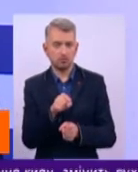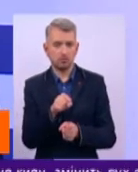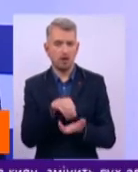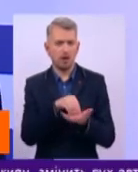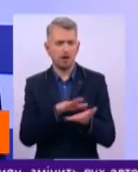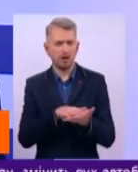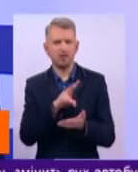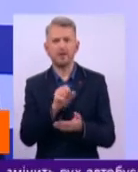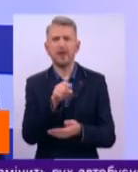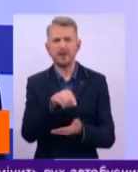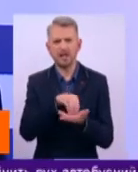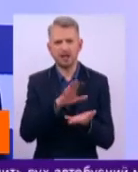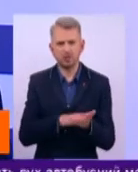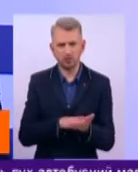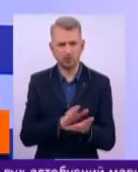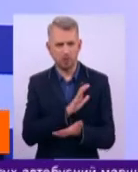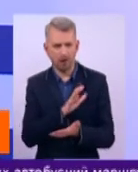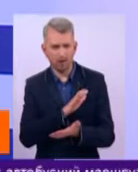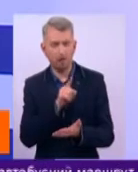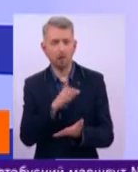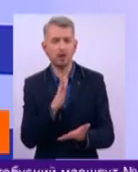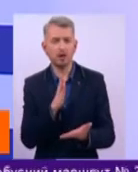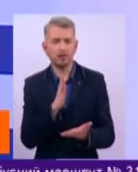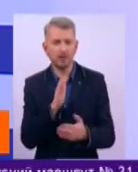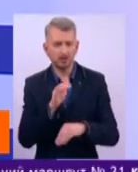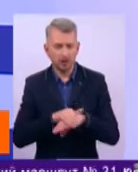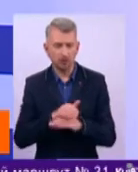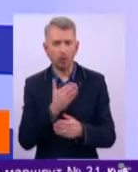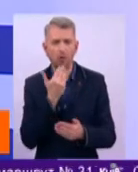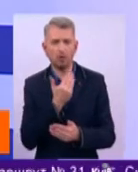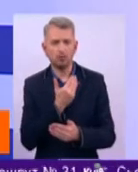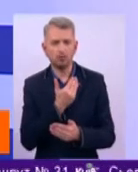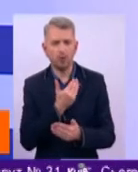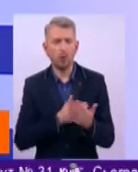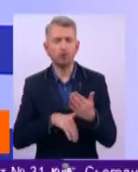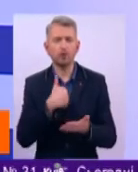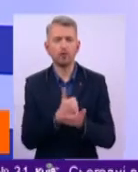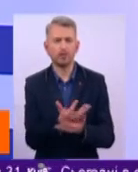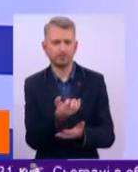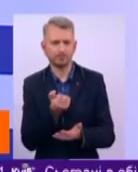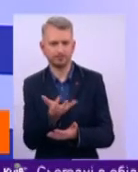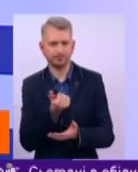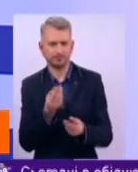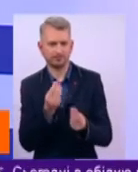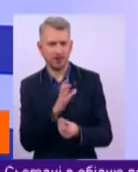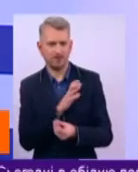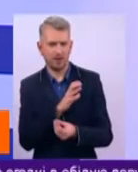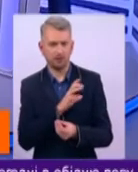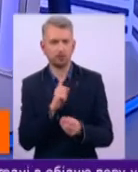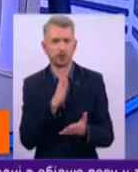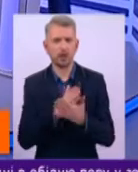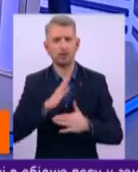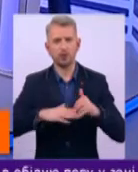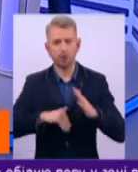Реєструють активів, і вони якраз є основними фактично бенефіціарами тієї олігархічної власності, яка є в